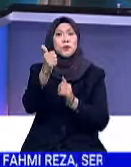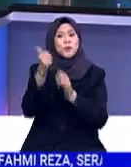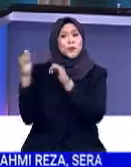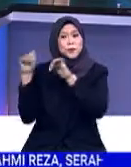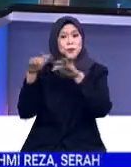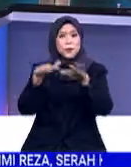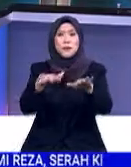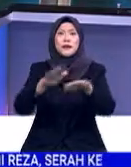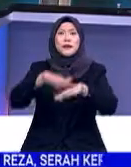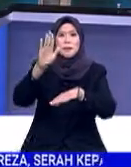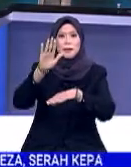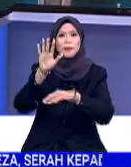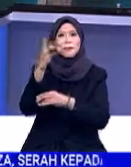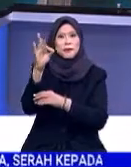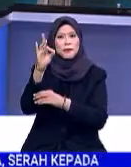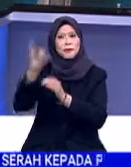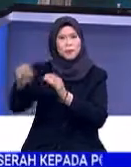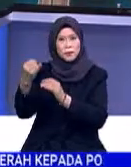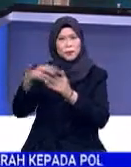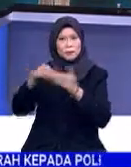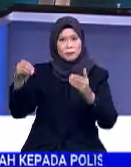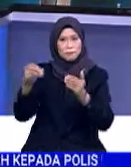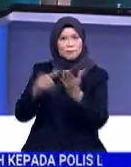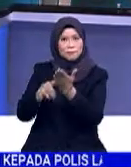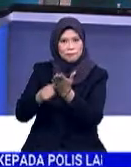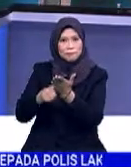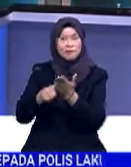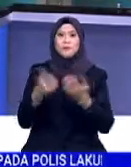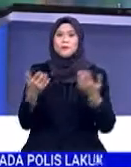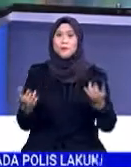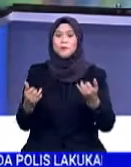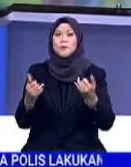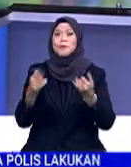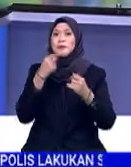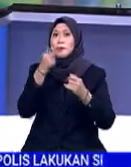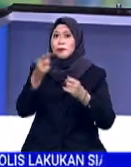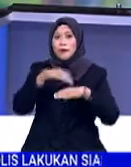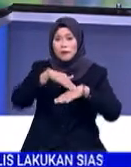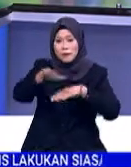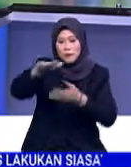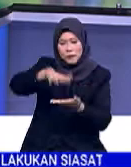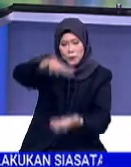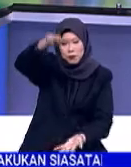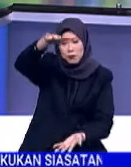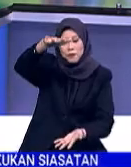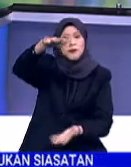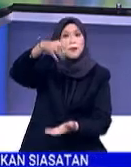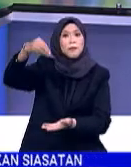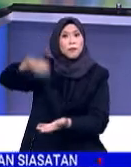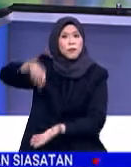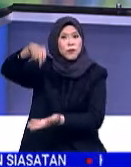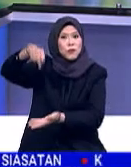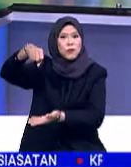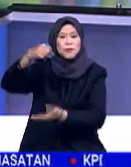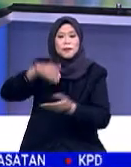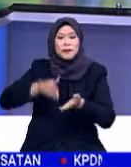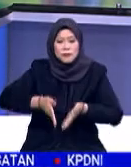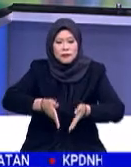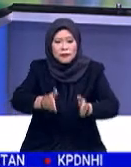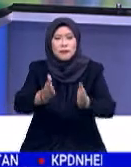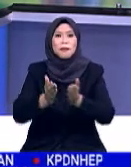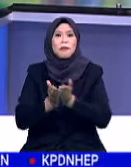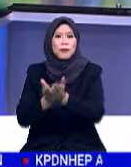serbuan melebihi 18 juta ringgit. Modus operandi sindiket menghantar kontena serta bungkusan melalui jalan laut dan